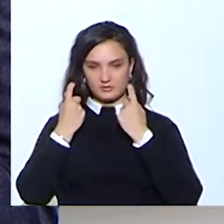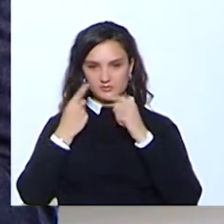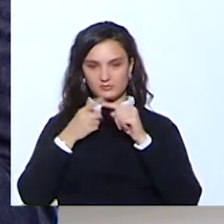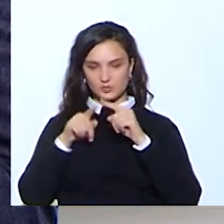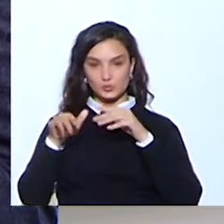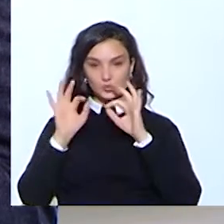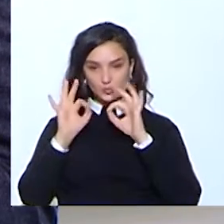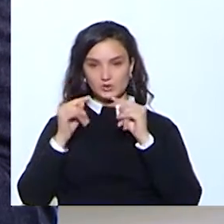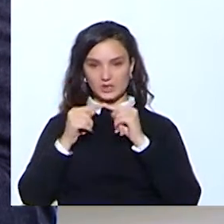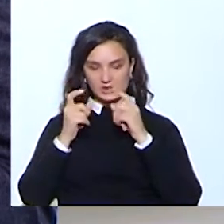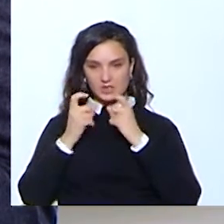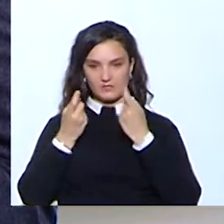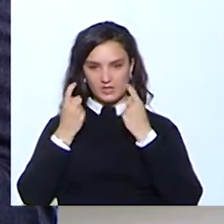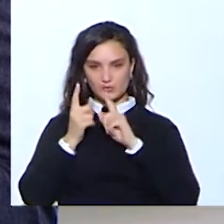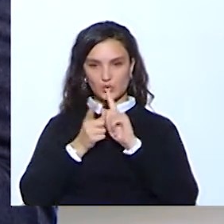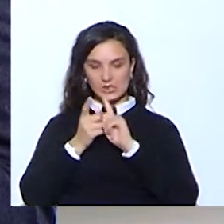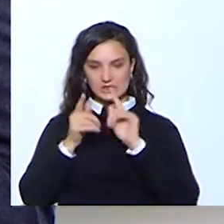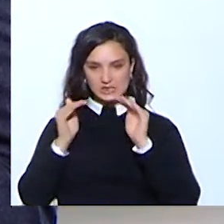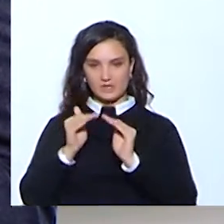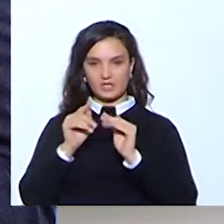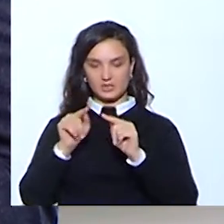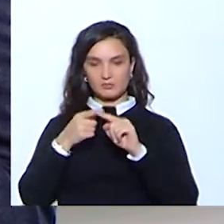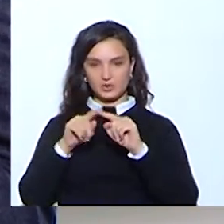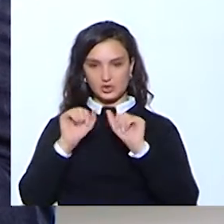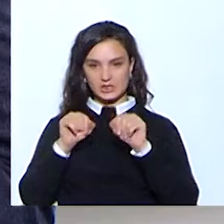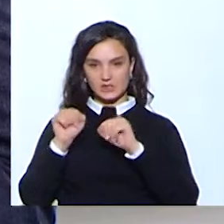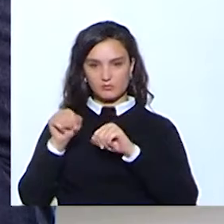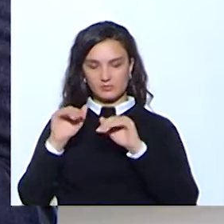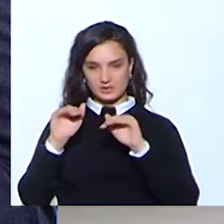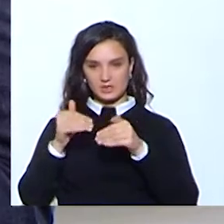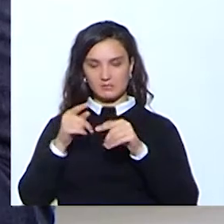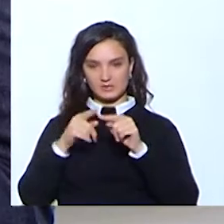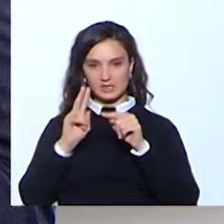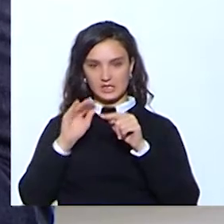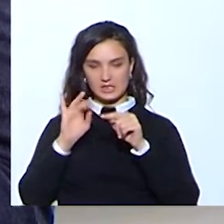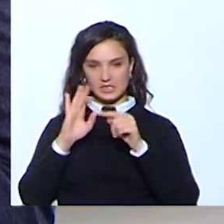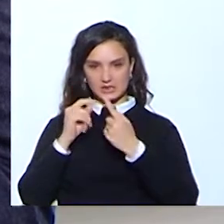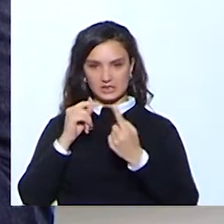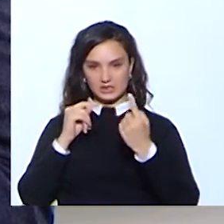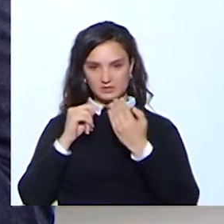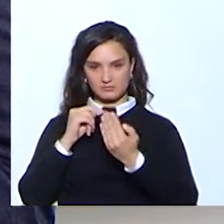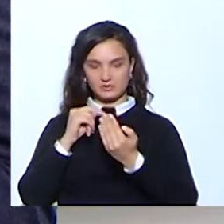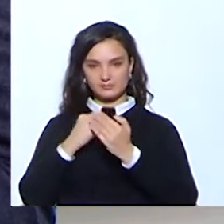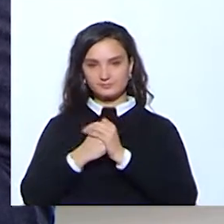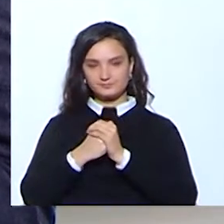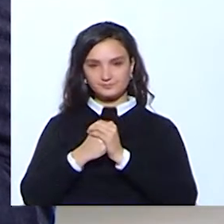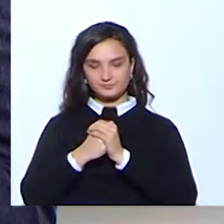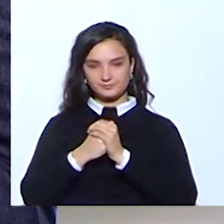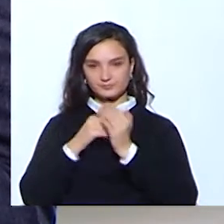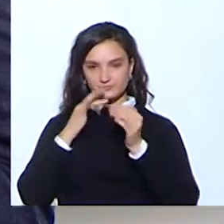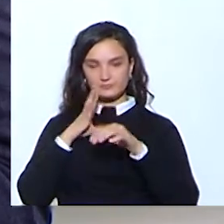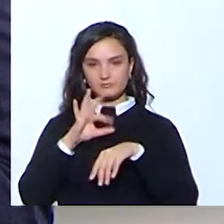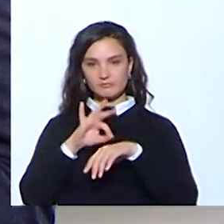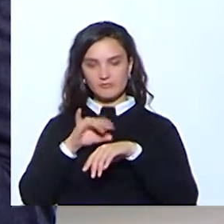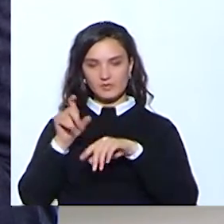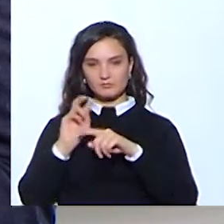რომ სუსტად სათვალეზე კორექციის დაქვეითებაც, ანუ შეუძლებლობაც მეტნაკლებად არის კატარაქტის ერთ-ერთი დამახასიათებელი ნიშანი. ბევრჯერ ყოფილა